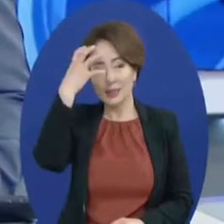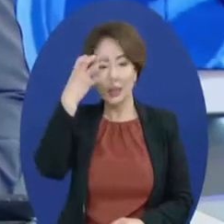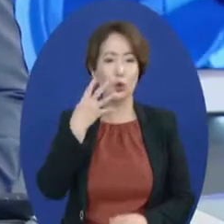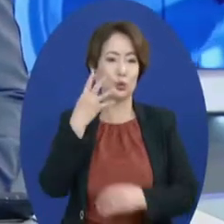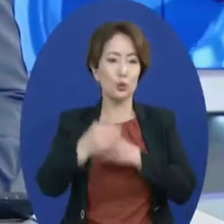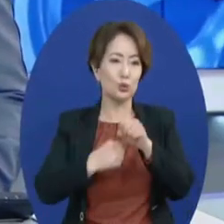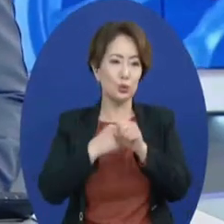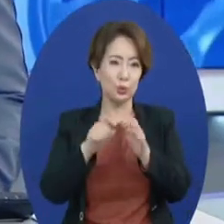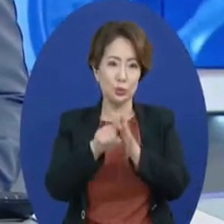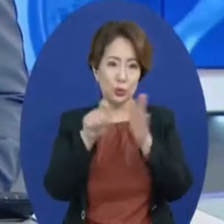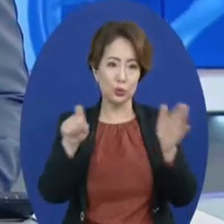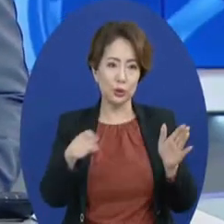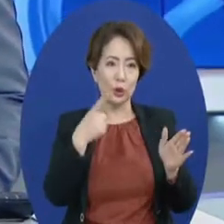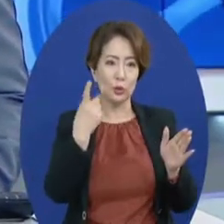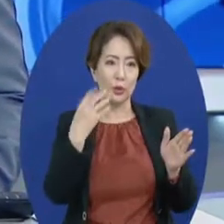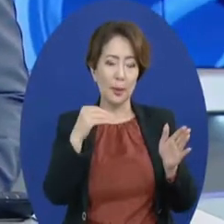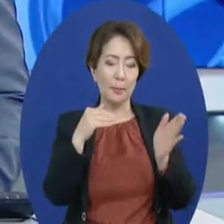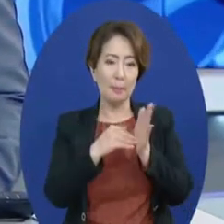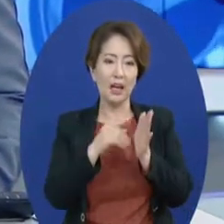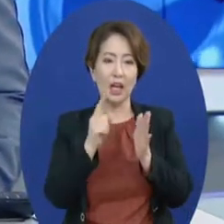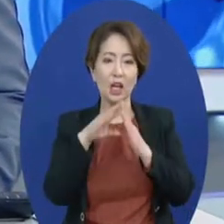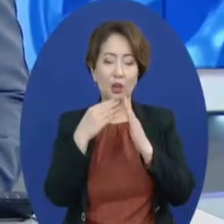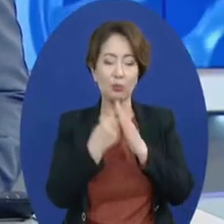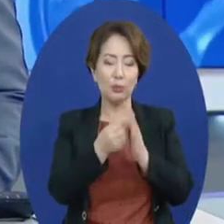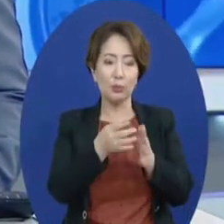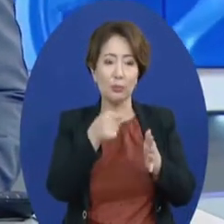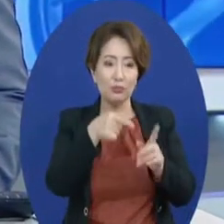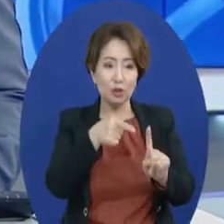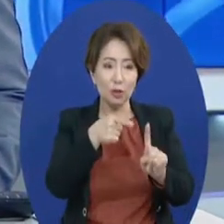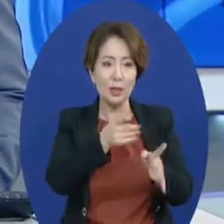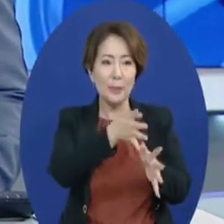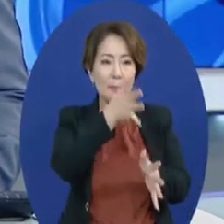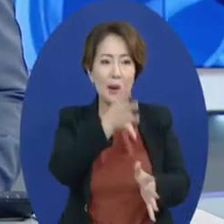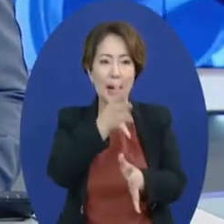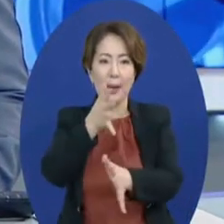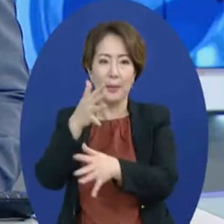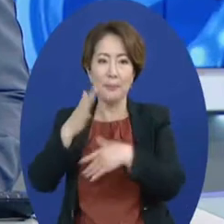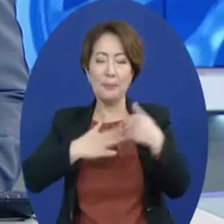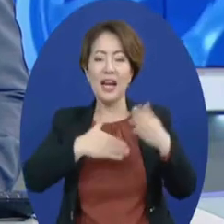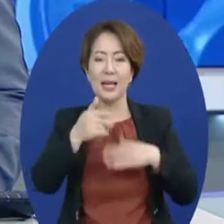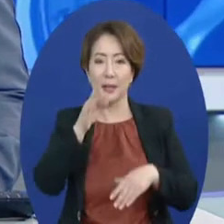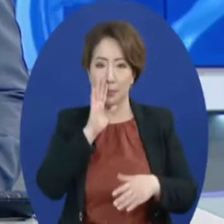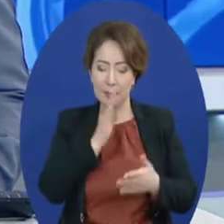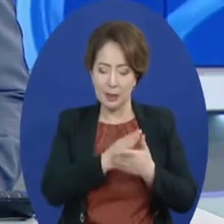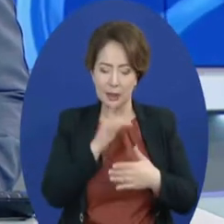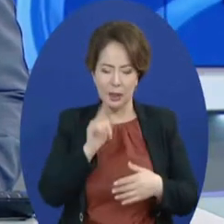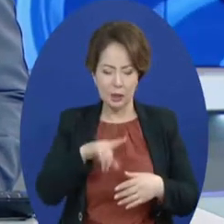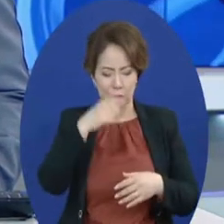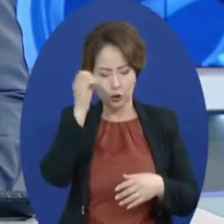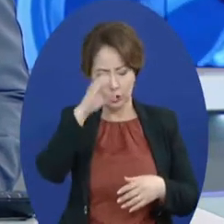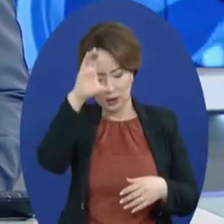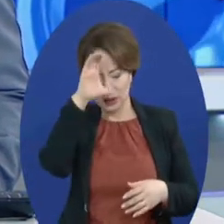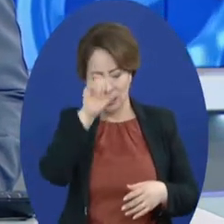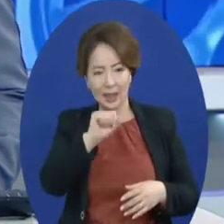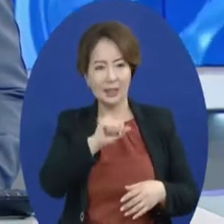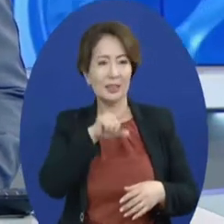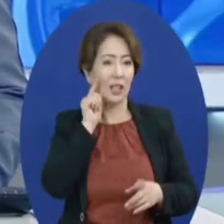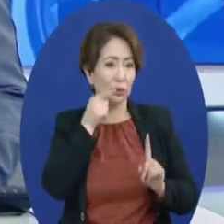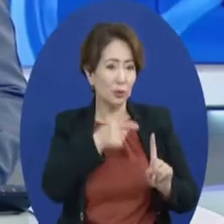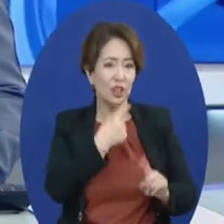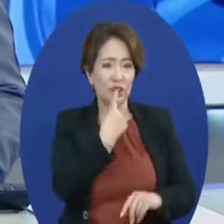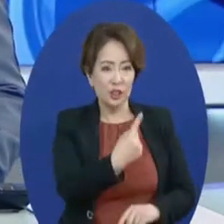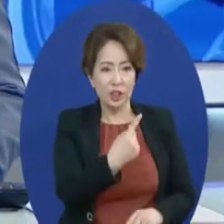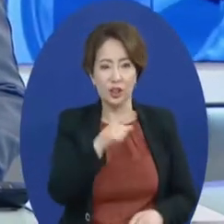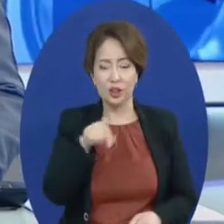Газраа 4 жилийн хугацаанд 150 мянган айлын орон сууц барина. Энэ хүрээнд ерөнхий сайд залуу гэр бүлийг дэмжиж, залуусын 1, 2, 3 дугаар